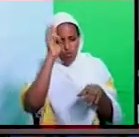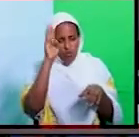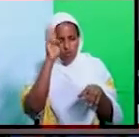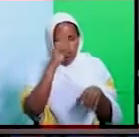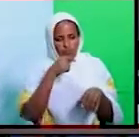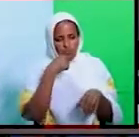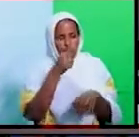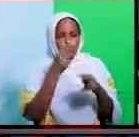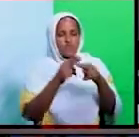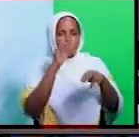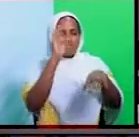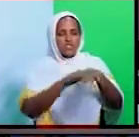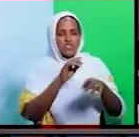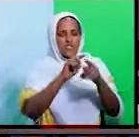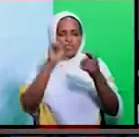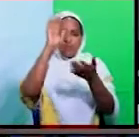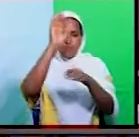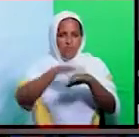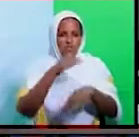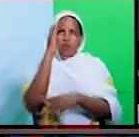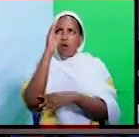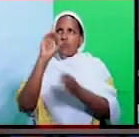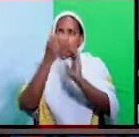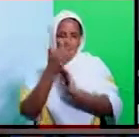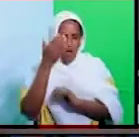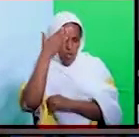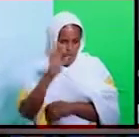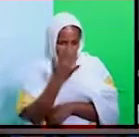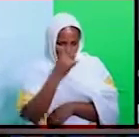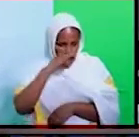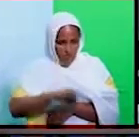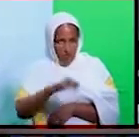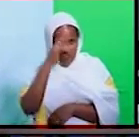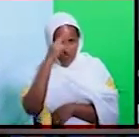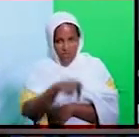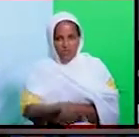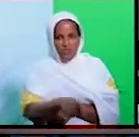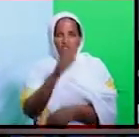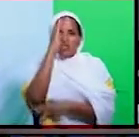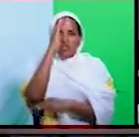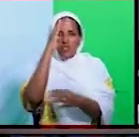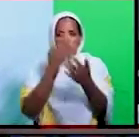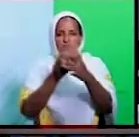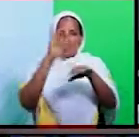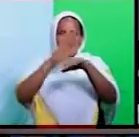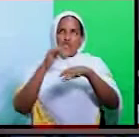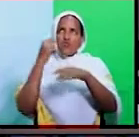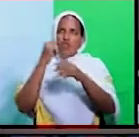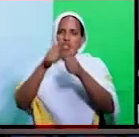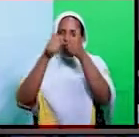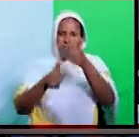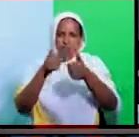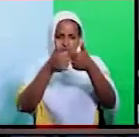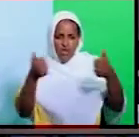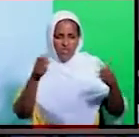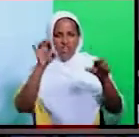ቅዱስን የሚያነበው ሰው ድርሻ ነው። በጸሎተ ሐሙስ ጌታችን ኅብስቱን አንስቶ ሲባርክ፣ ጽዋን አንስቶ ሲባርክ ይሄ ስጋዬ ነው ሲላቸው፣ ይሄ ደሜ ነው ጠጡ